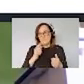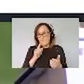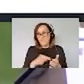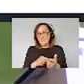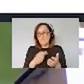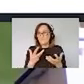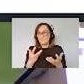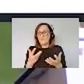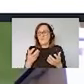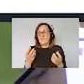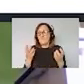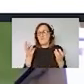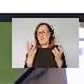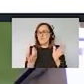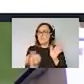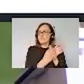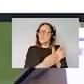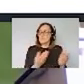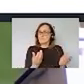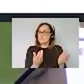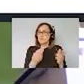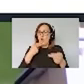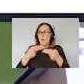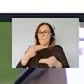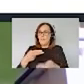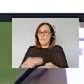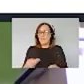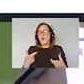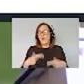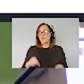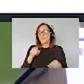bo też uwaga komentarzy tutaj, tak, żeby osoby nie zostały gdzieś